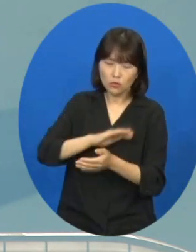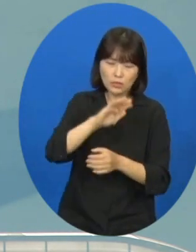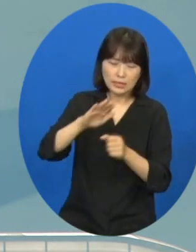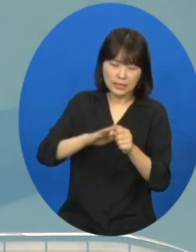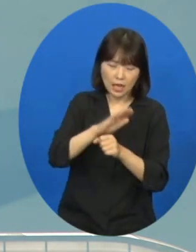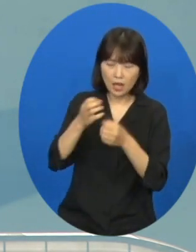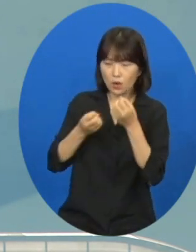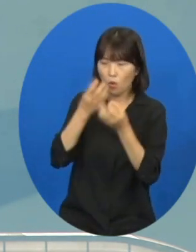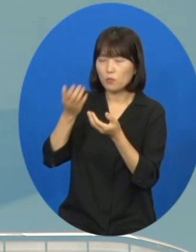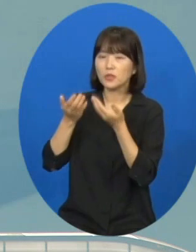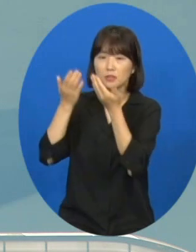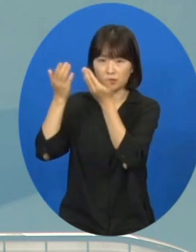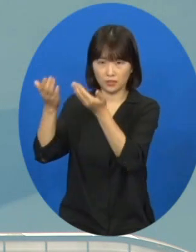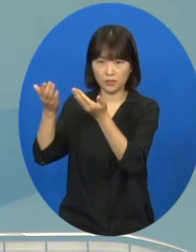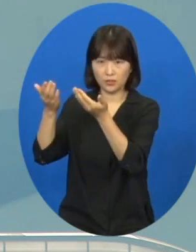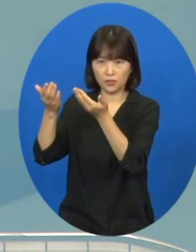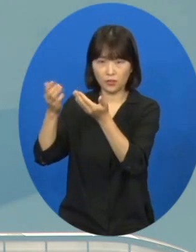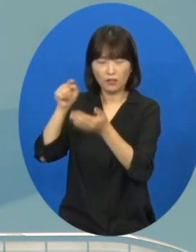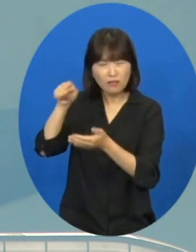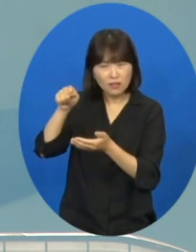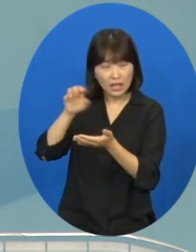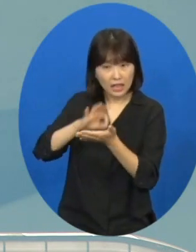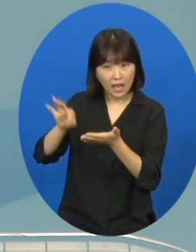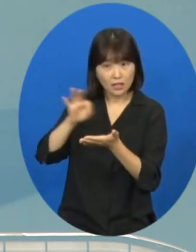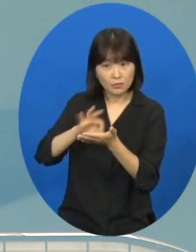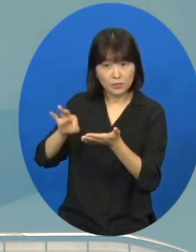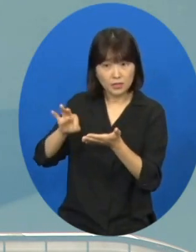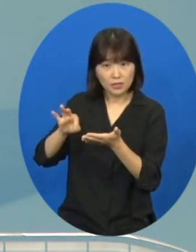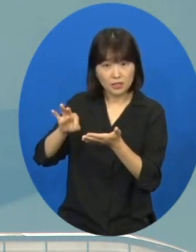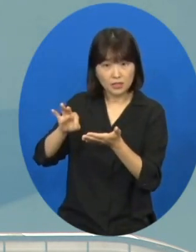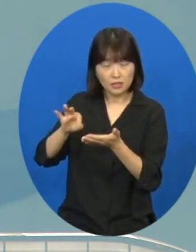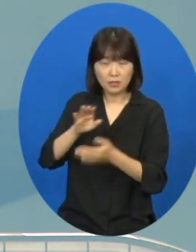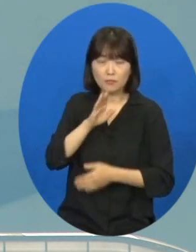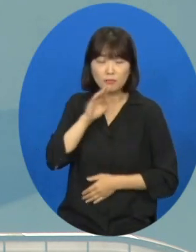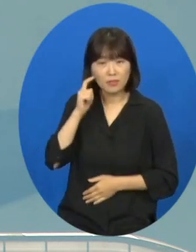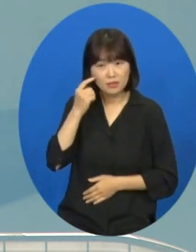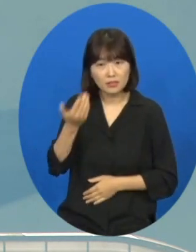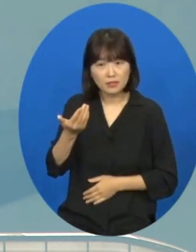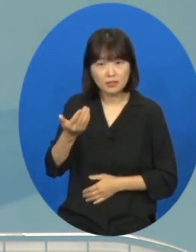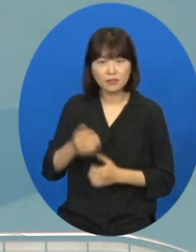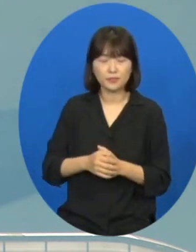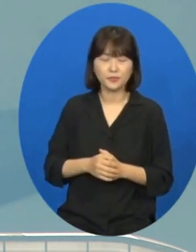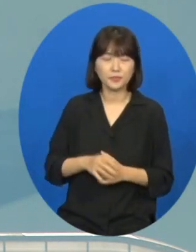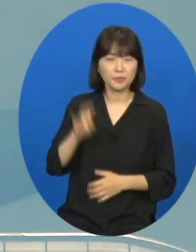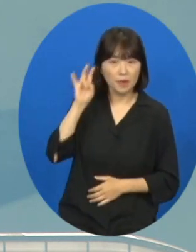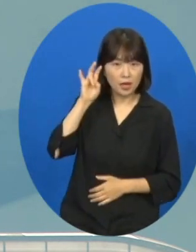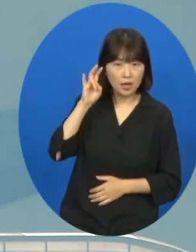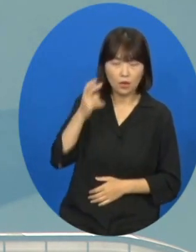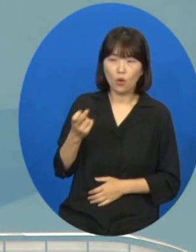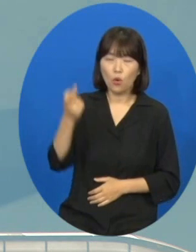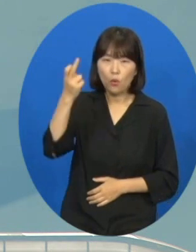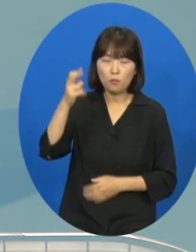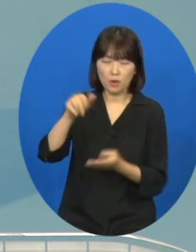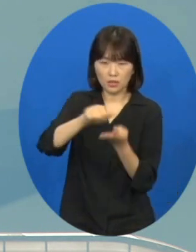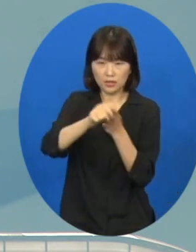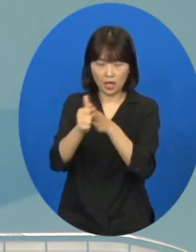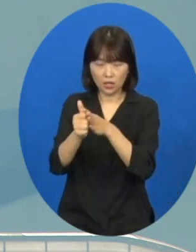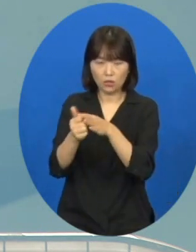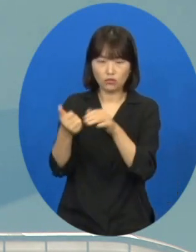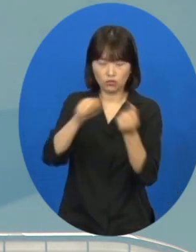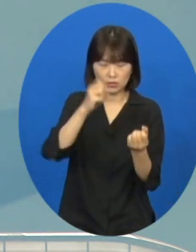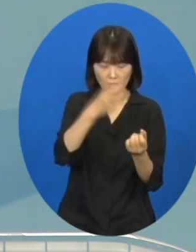거예요. 이게 낭비일까요? 마리아는 오빠 나사로가 죽었다가